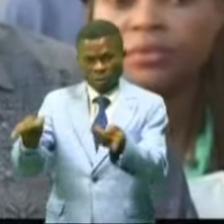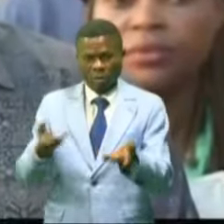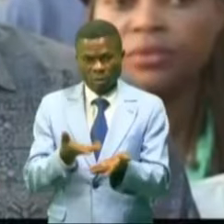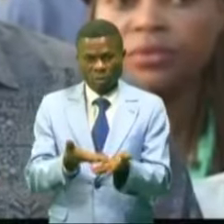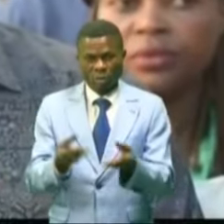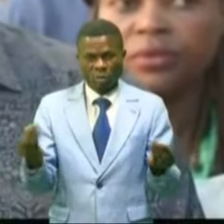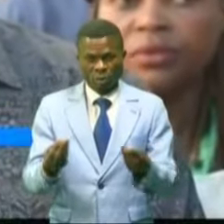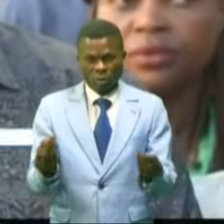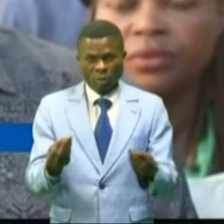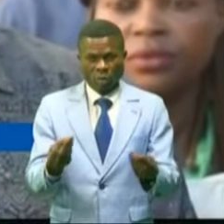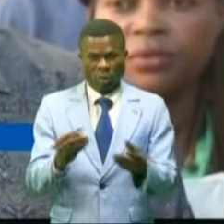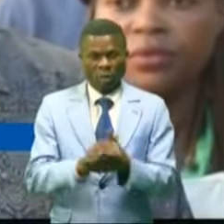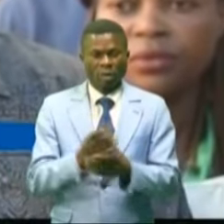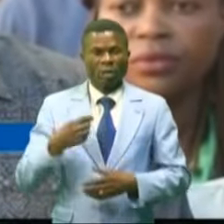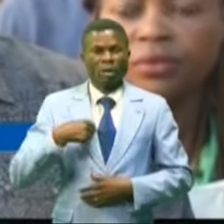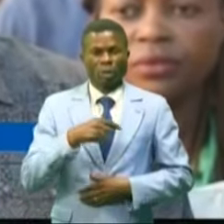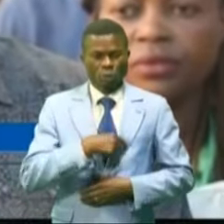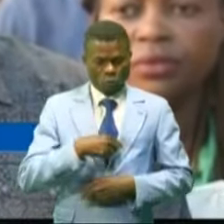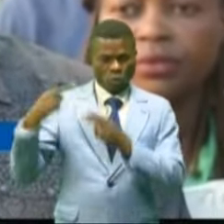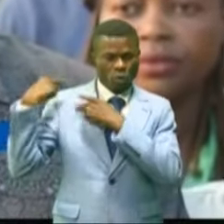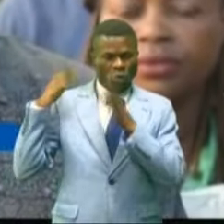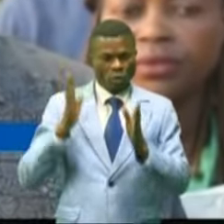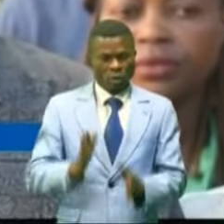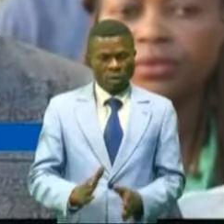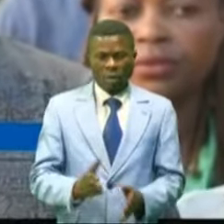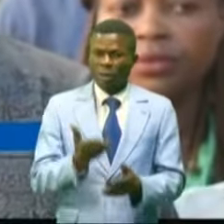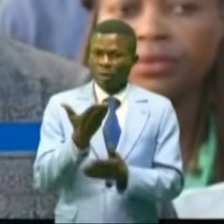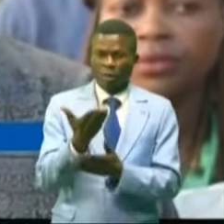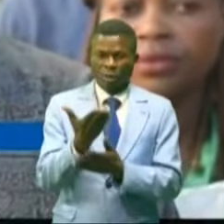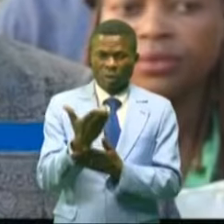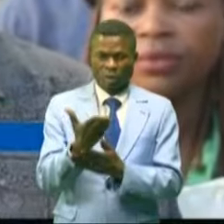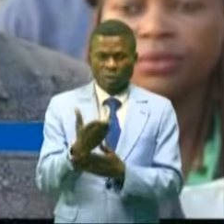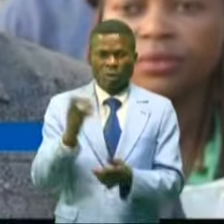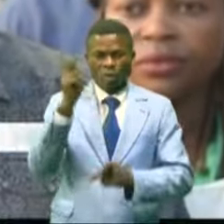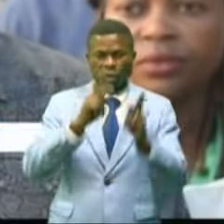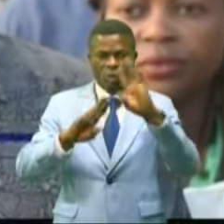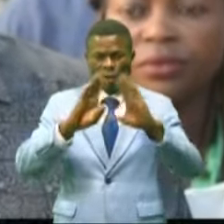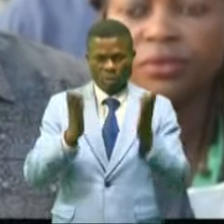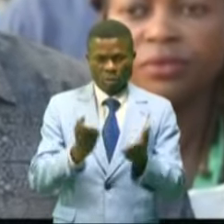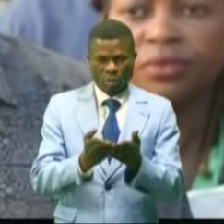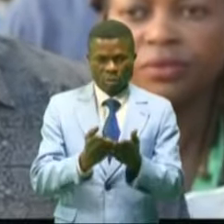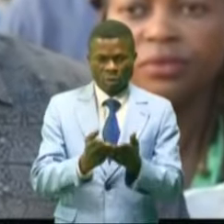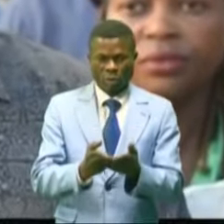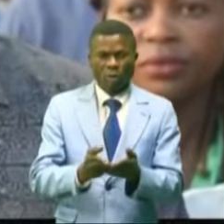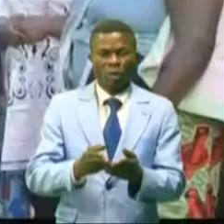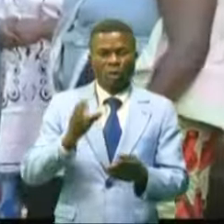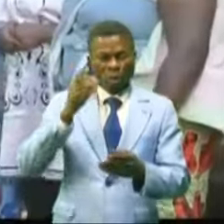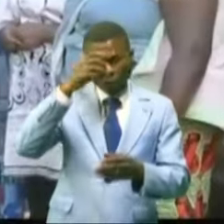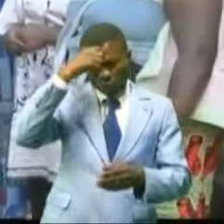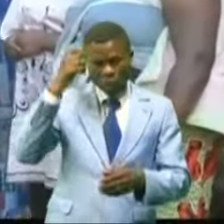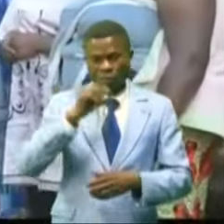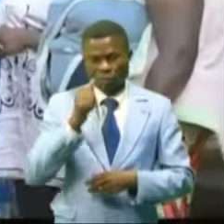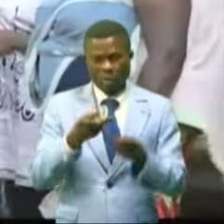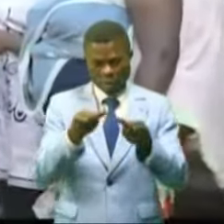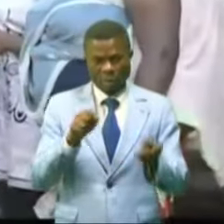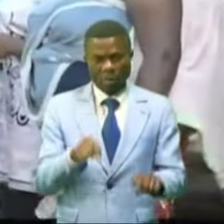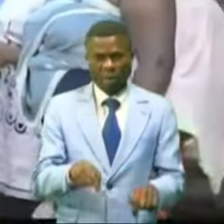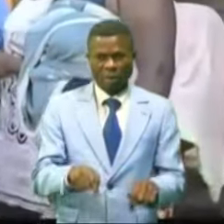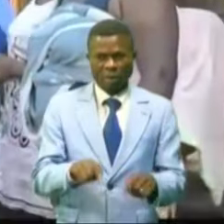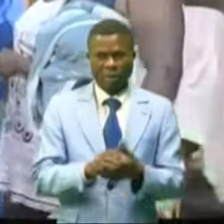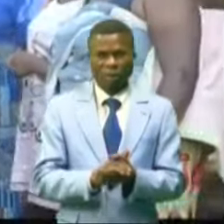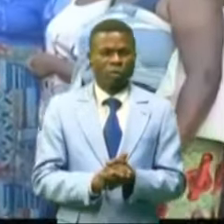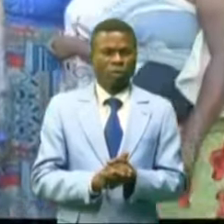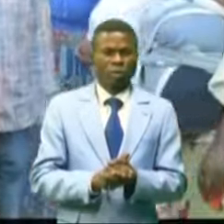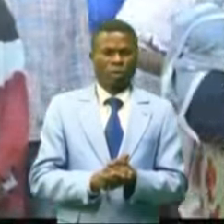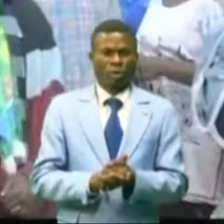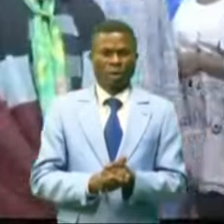que nous sommes des responsables, nous ne pouvons pas demander à nos compatriotes de continuer à construire à cet endroit. Le président national du